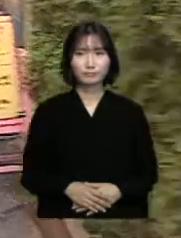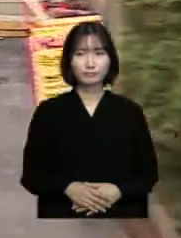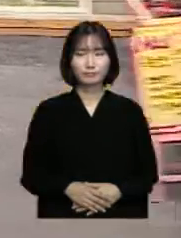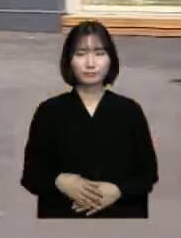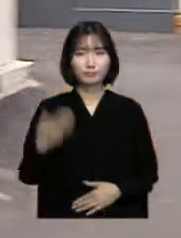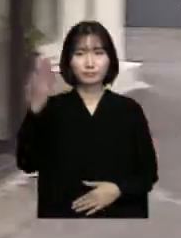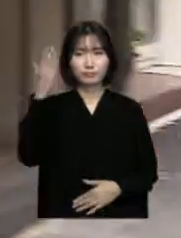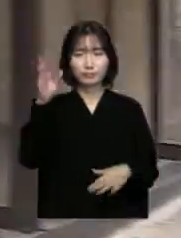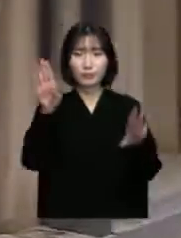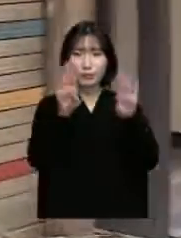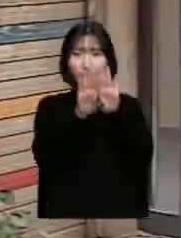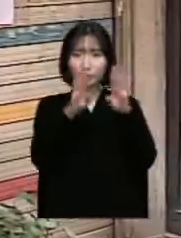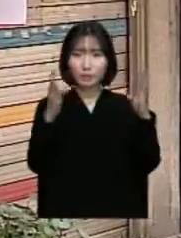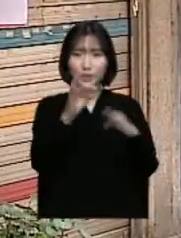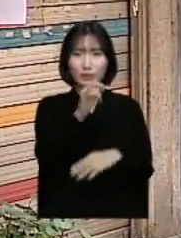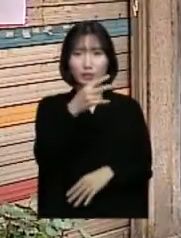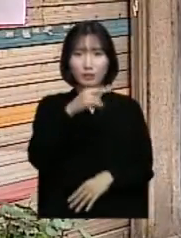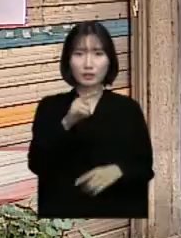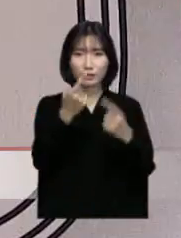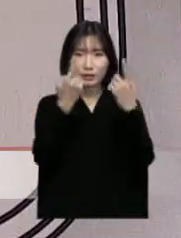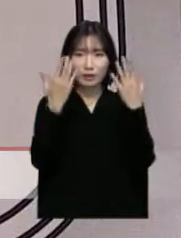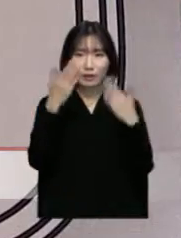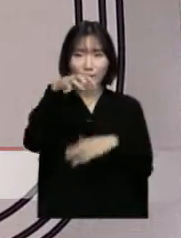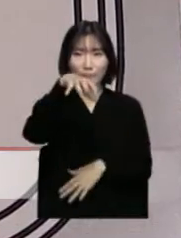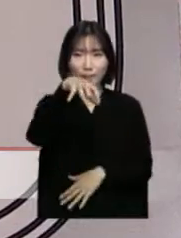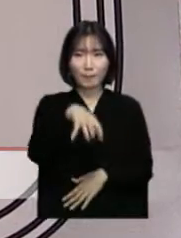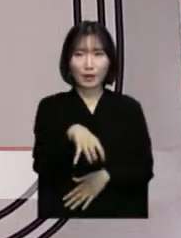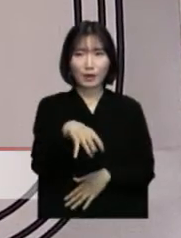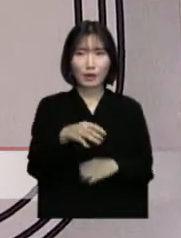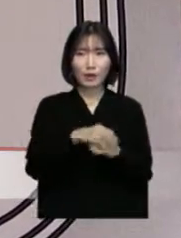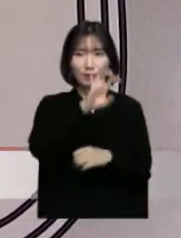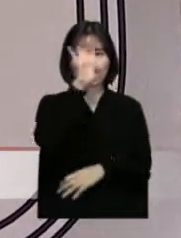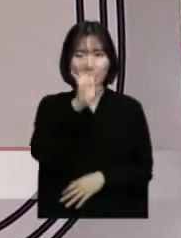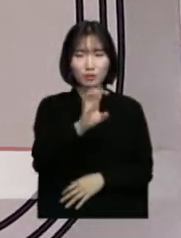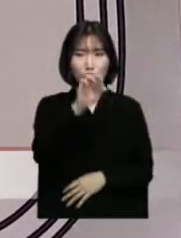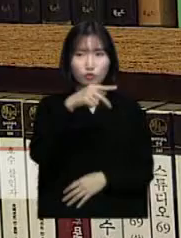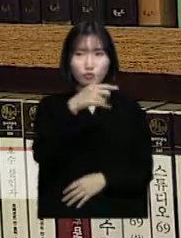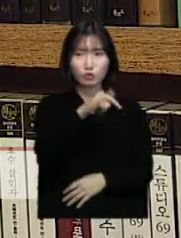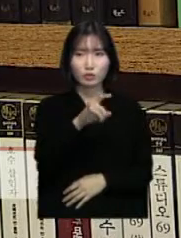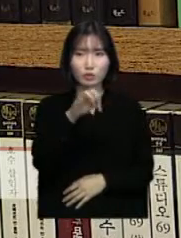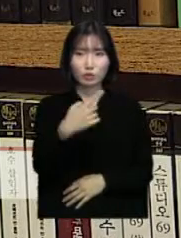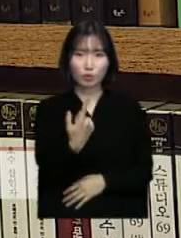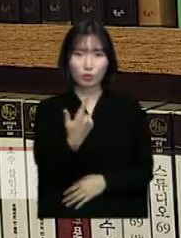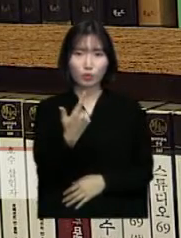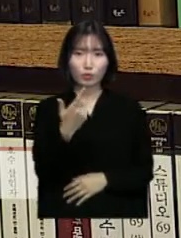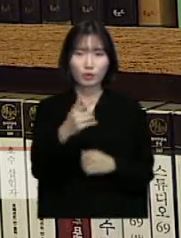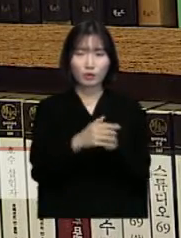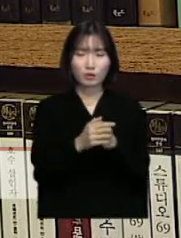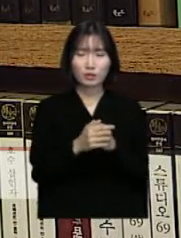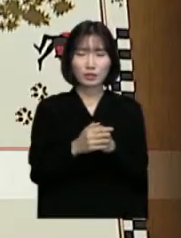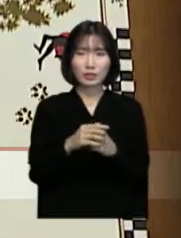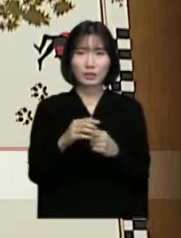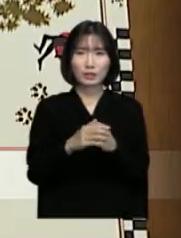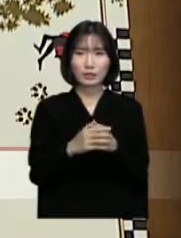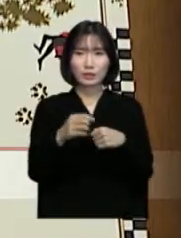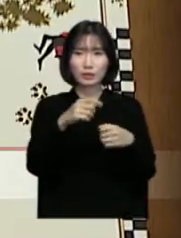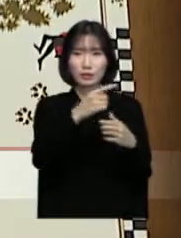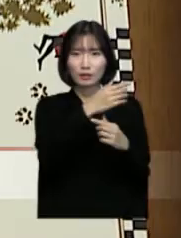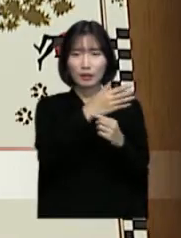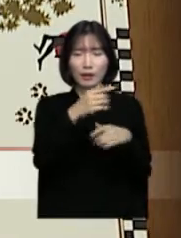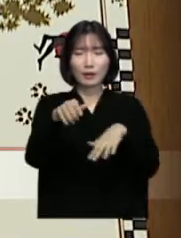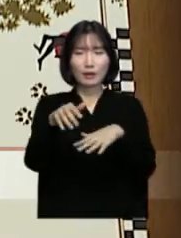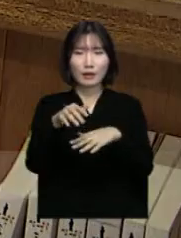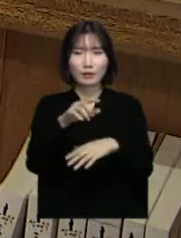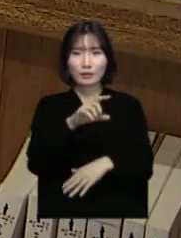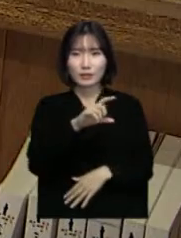최근 문을 연 이 대학 추리소설 전문서적 미스터리 윤 의원 입니다 눈에 띄는 간판도 없는 이것은 처음 600여